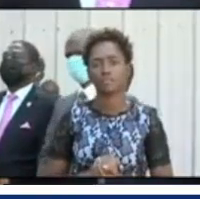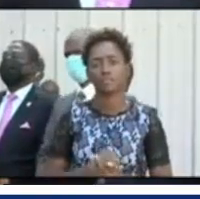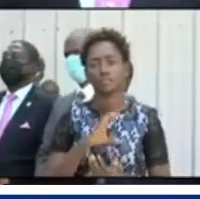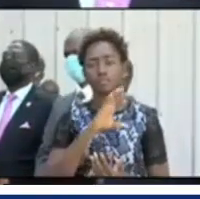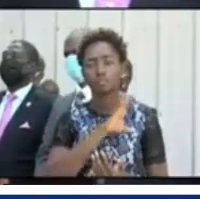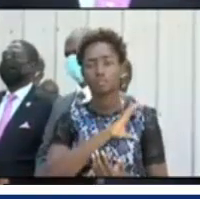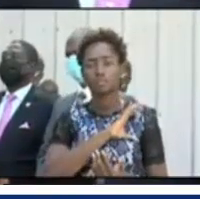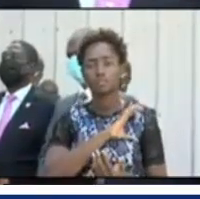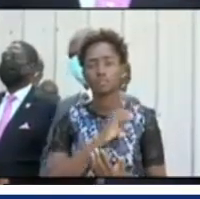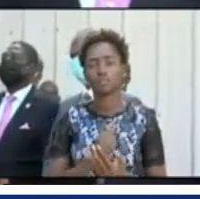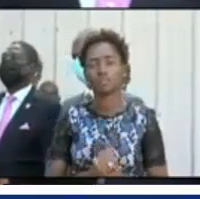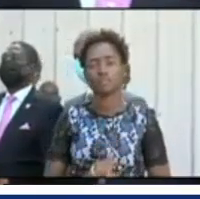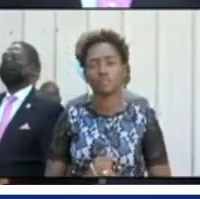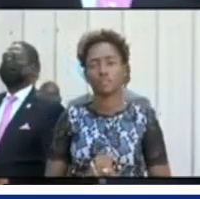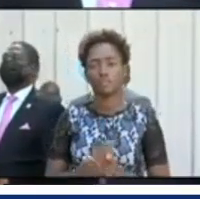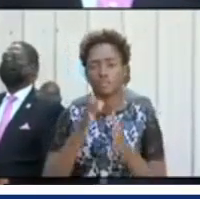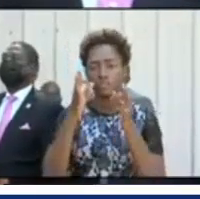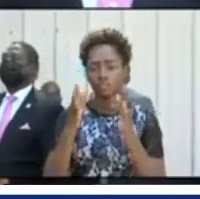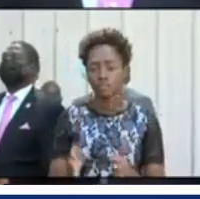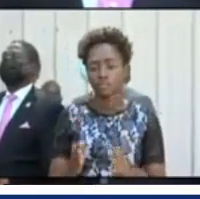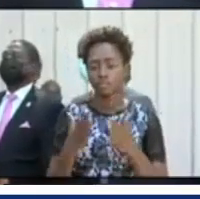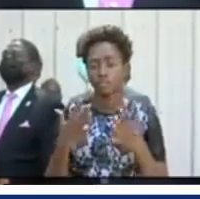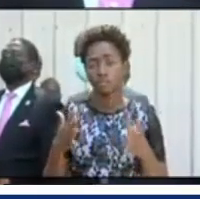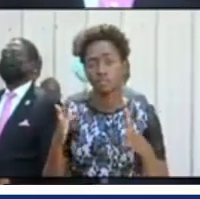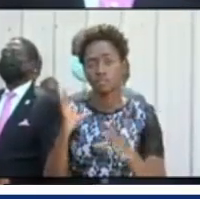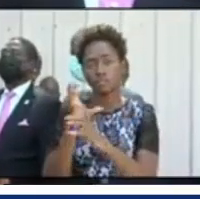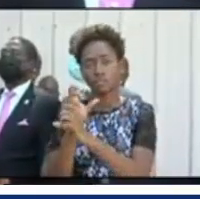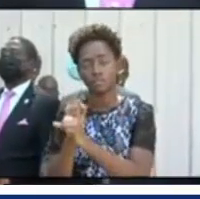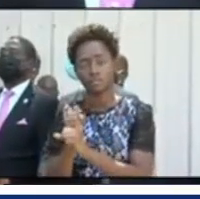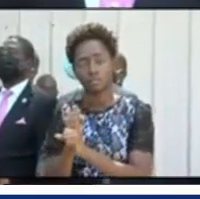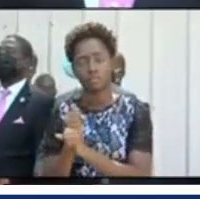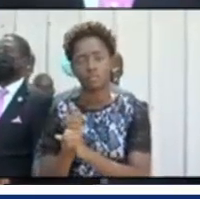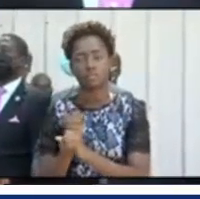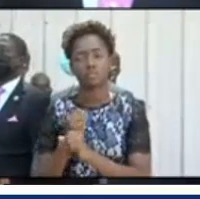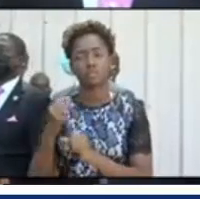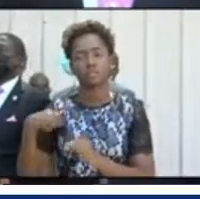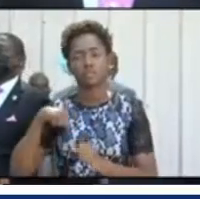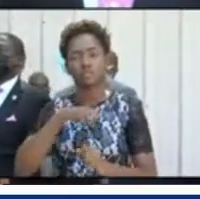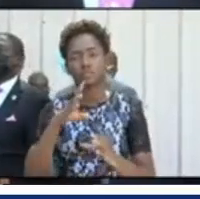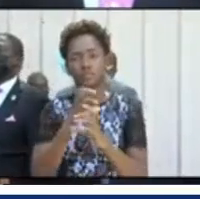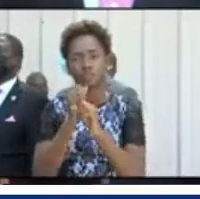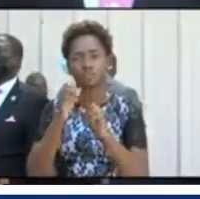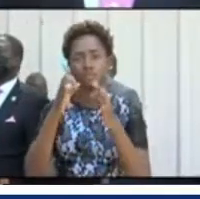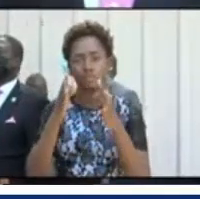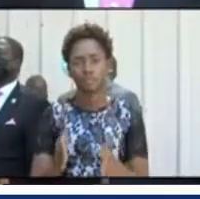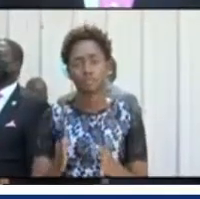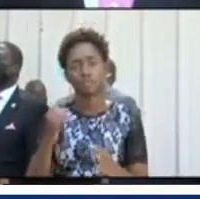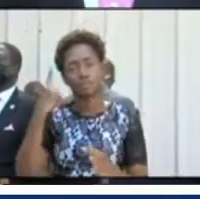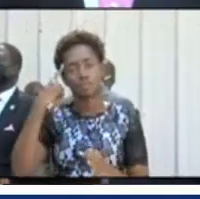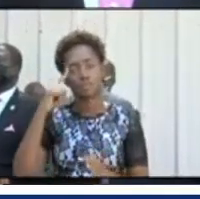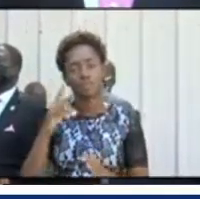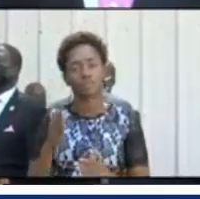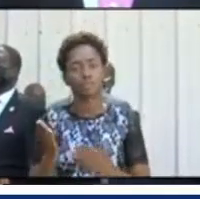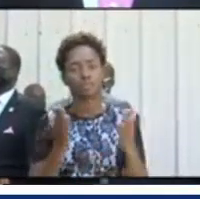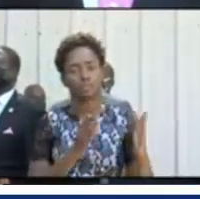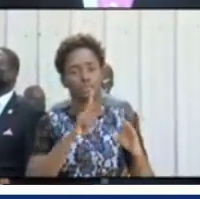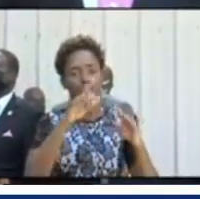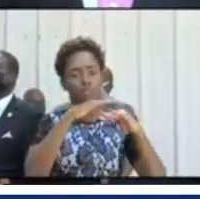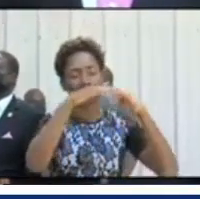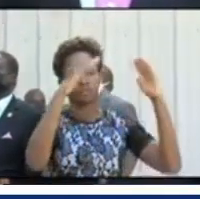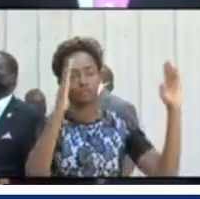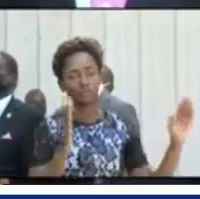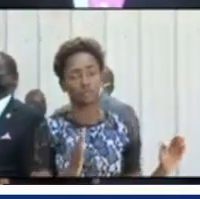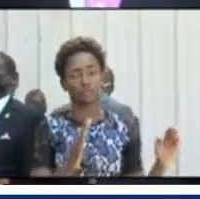police là forme dit décision finale que nous prenons nous prenons décision pour nous mettre nos cellules anti